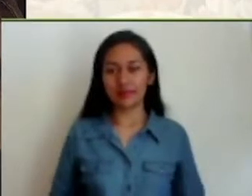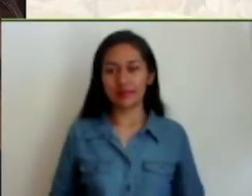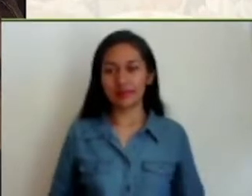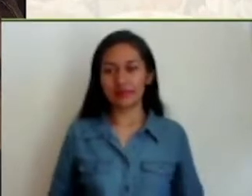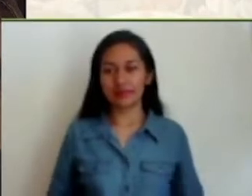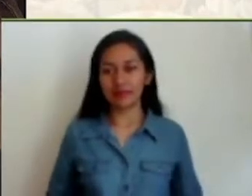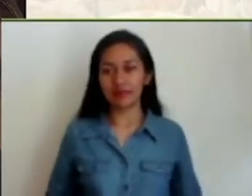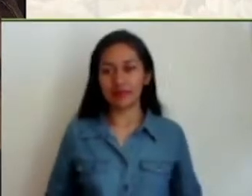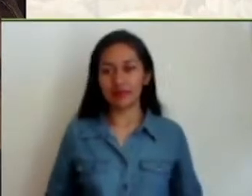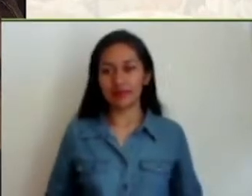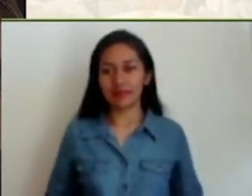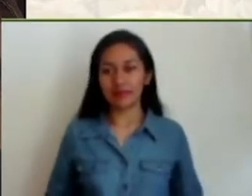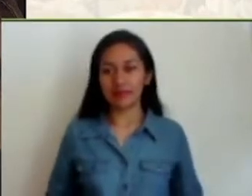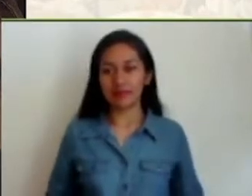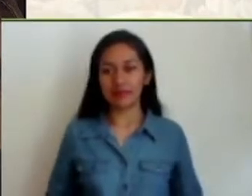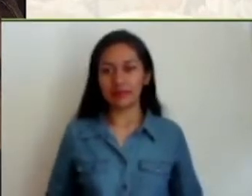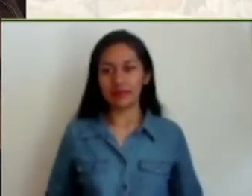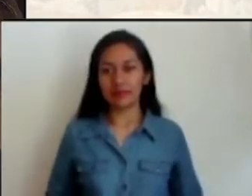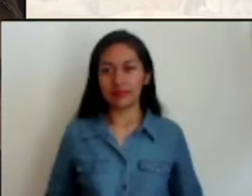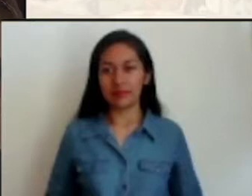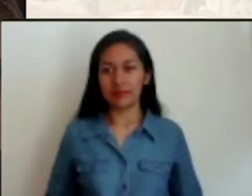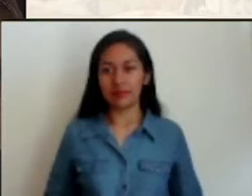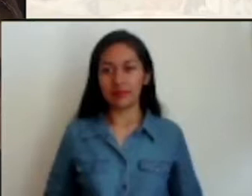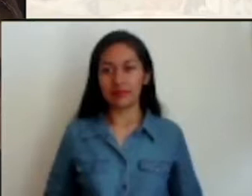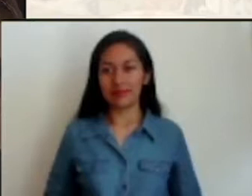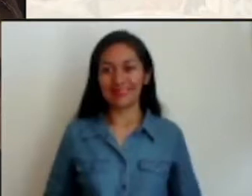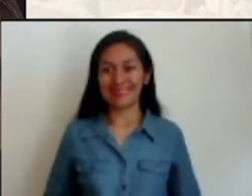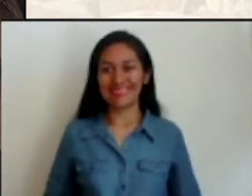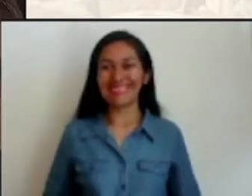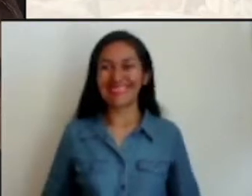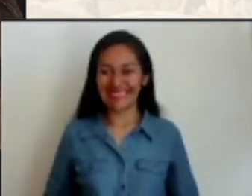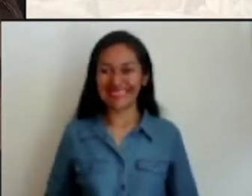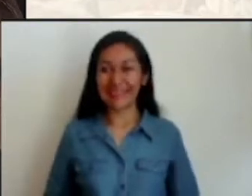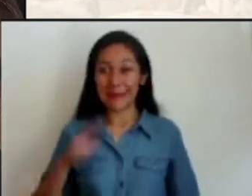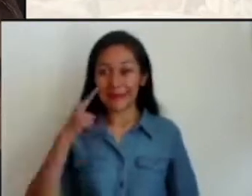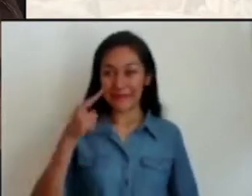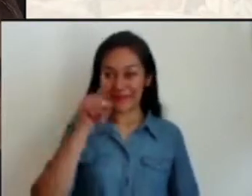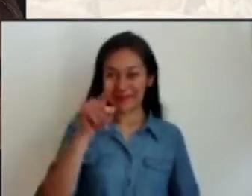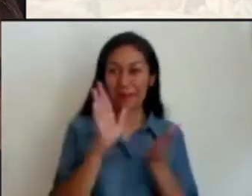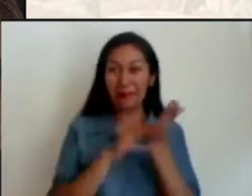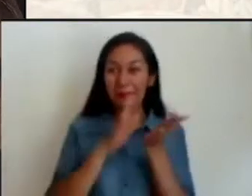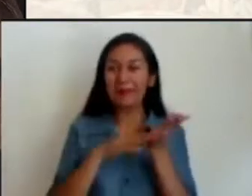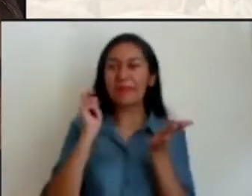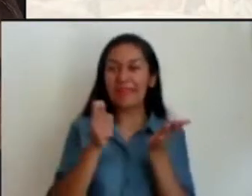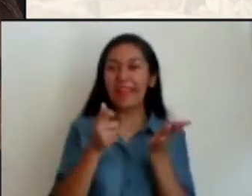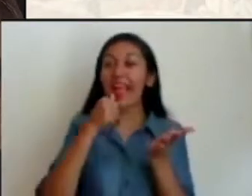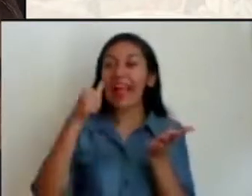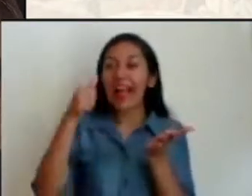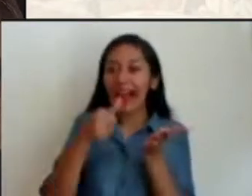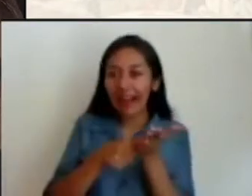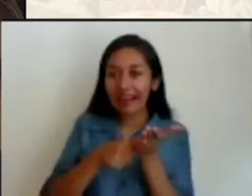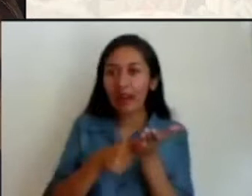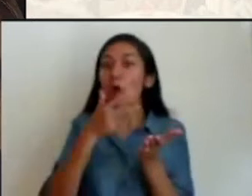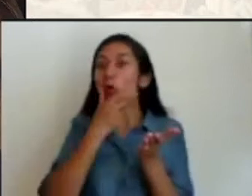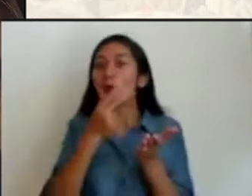l'equipaggio. Non so se riesci. Queda la carta di agradecimiento che redactò il capitano de este barco